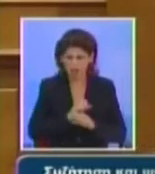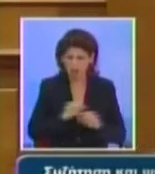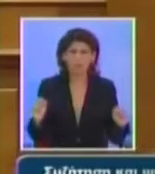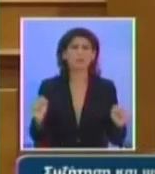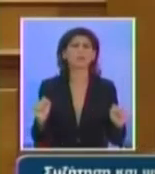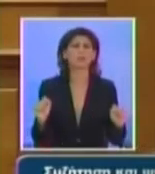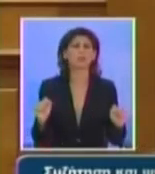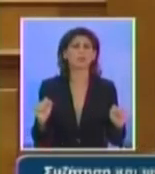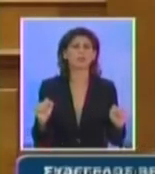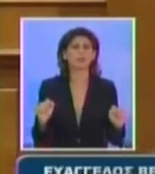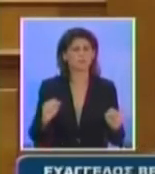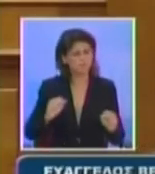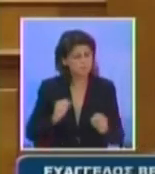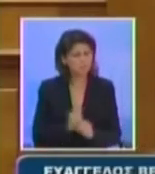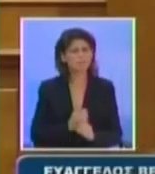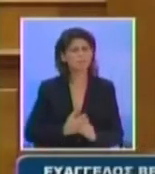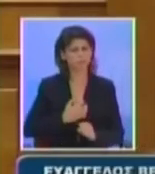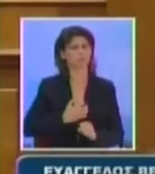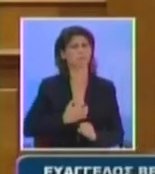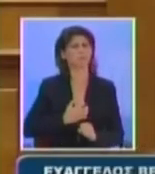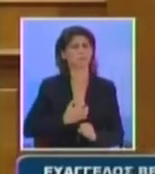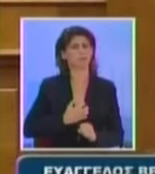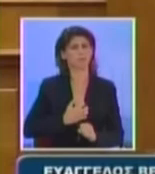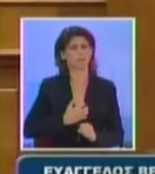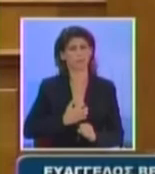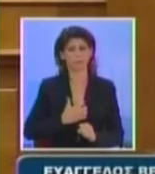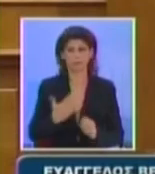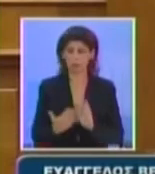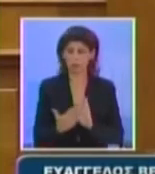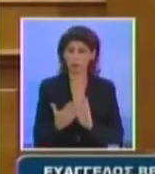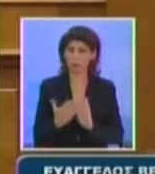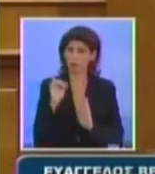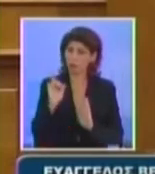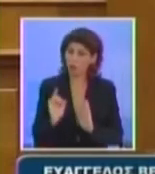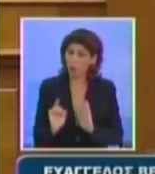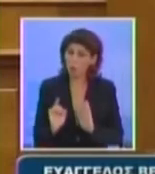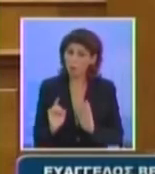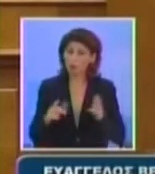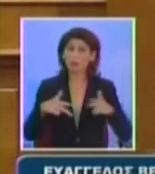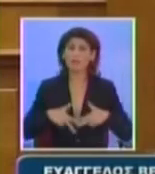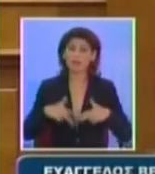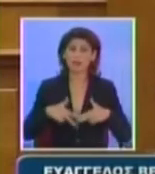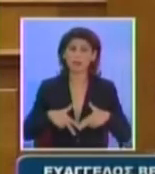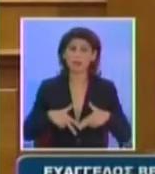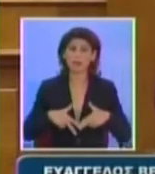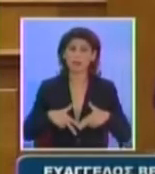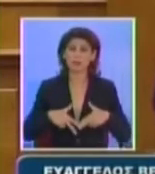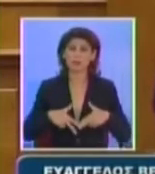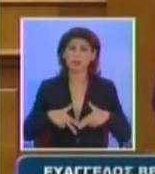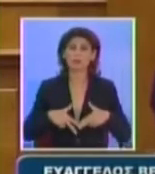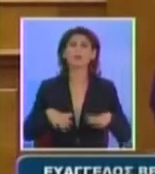αγανακτισμένος, πεισμωμένος μπροστά στο ενδεχόμενο η κυβέρνηση να